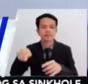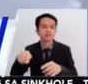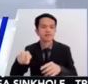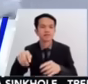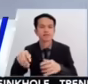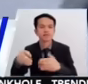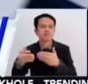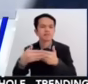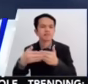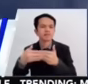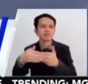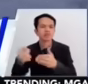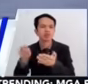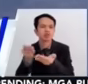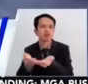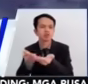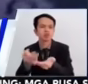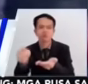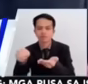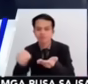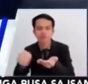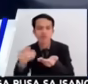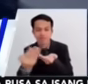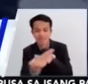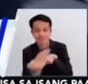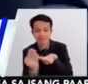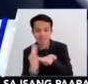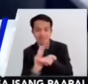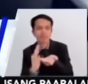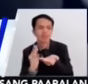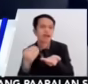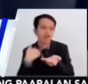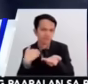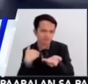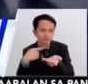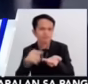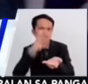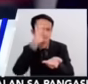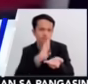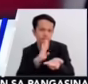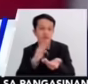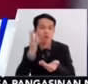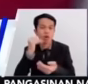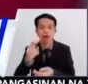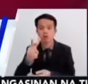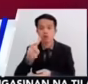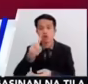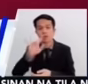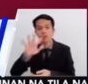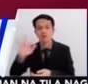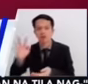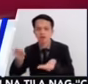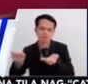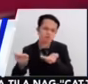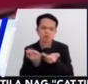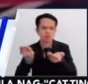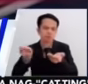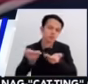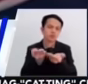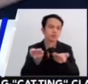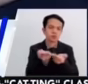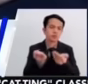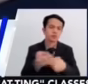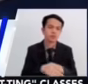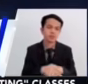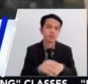barko ay may gasgasgin dahil din sa pagbabangga ng 21555 vessel ng China Coast Guard. At yung